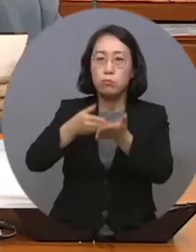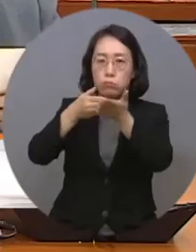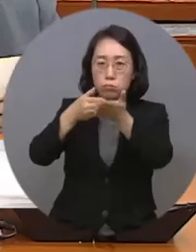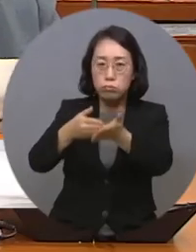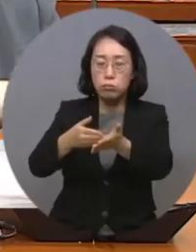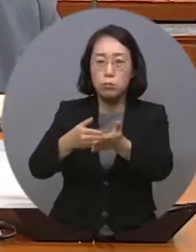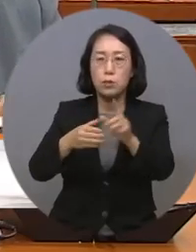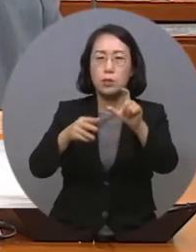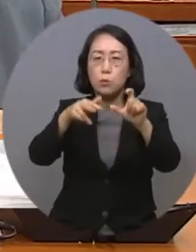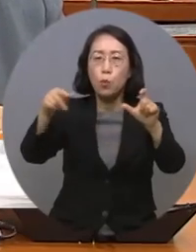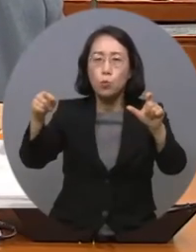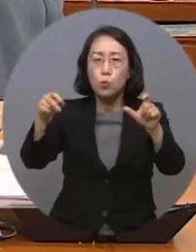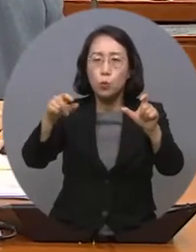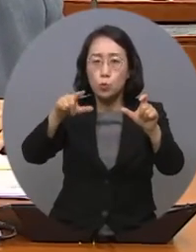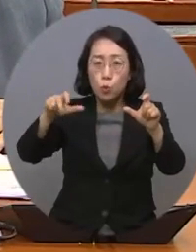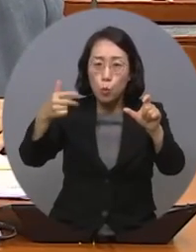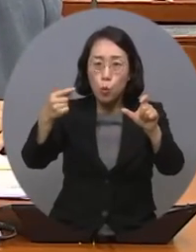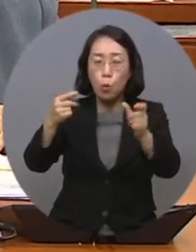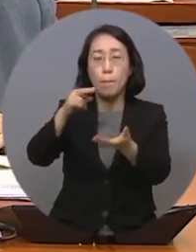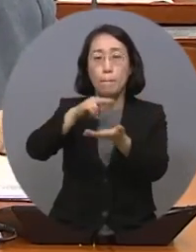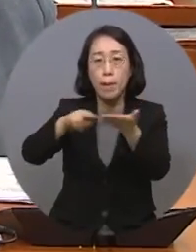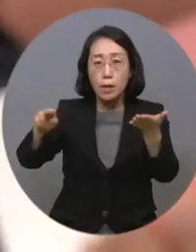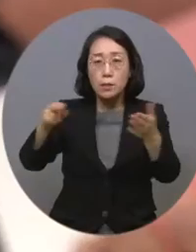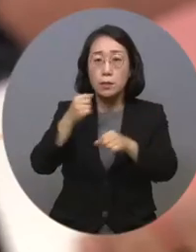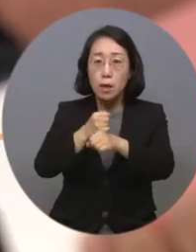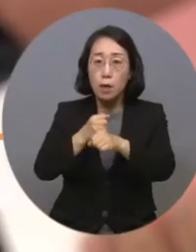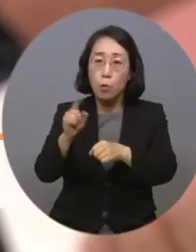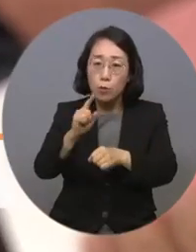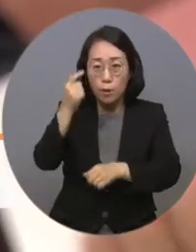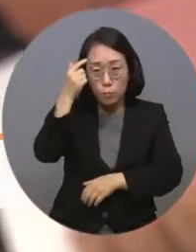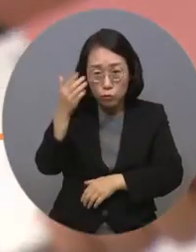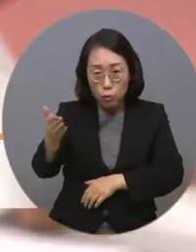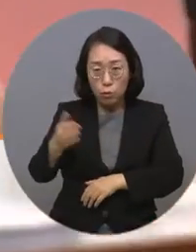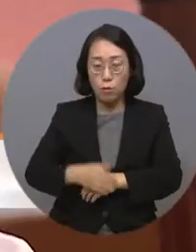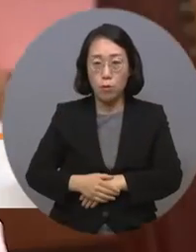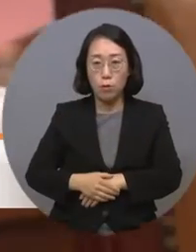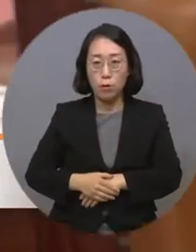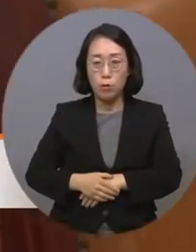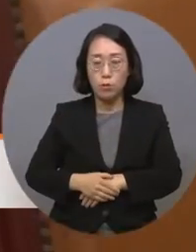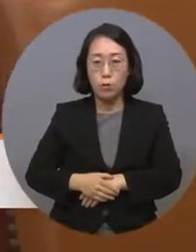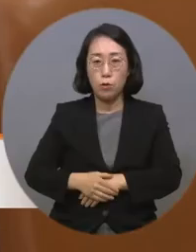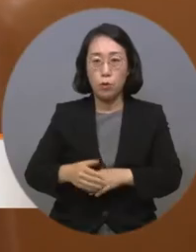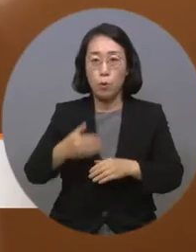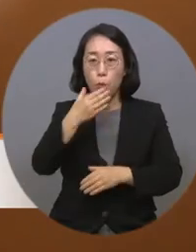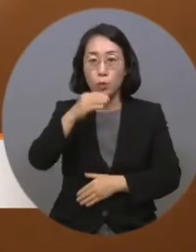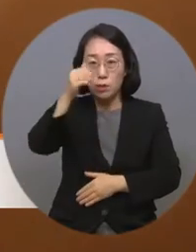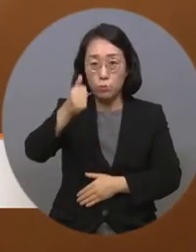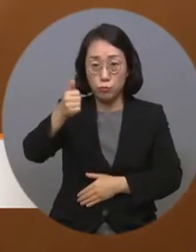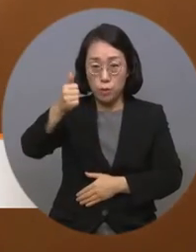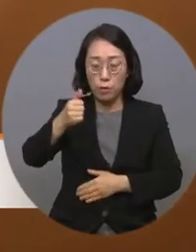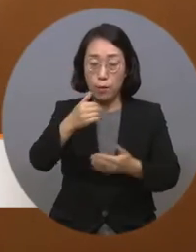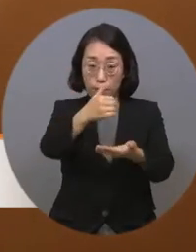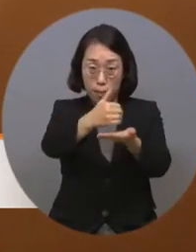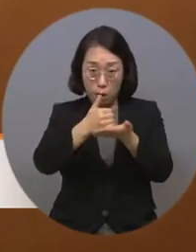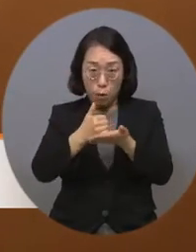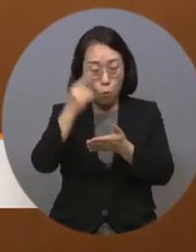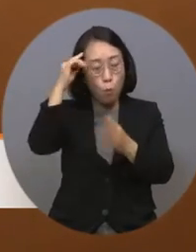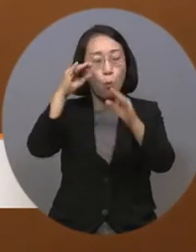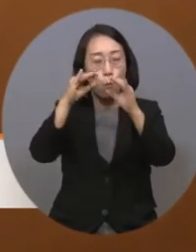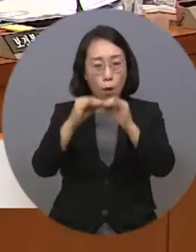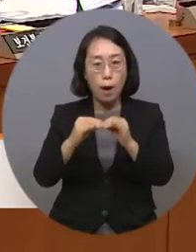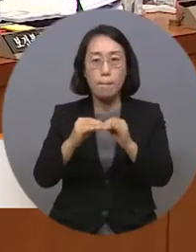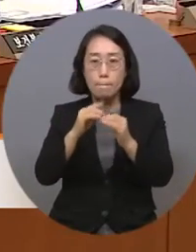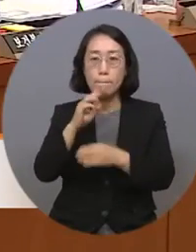15 족 해질 대한 입장을 물었습니다 이에 복지부 권 덕 철 장관은 지적 사항에 공감한다 며